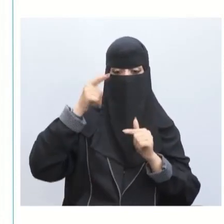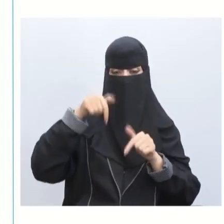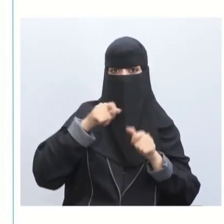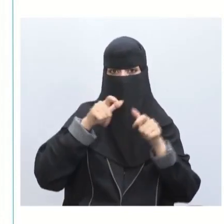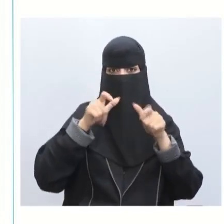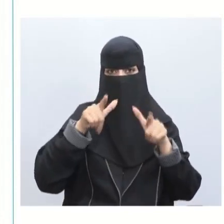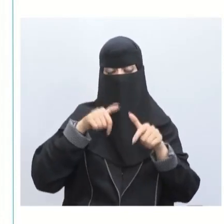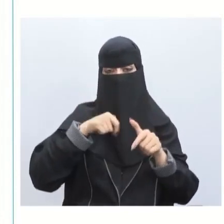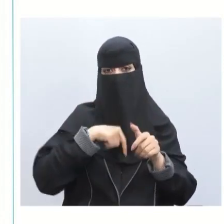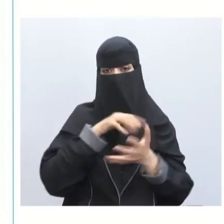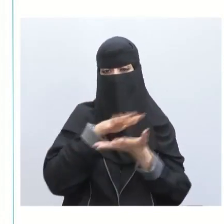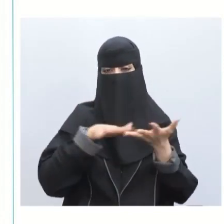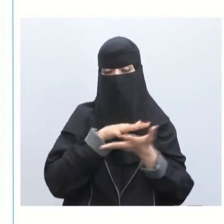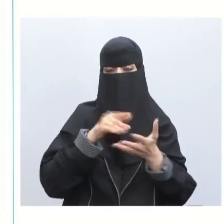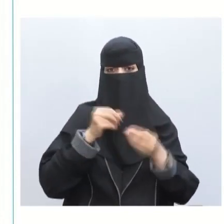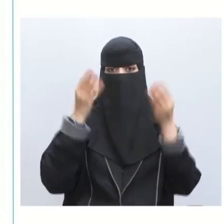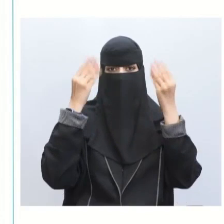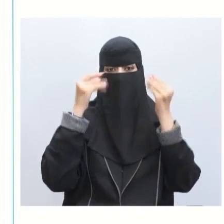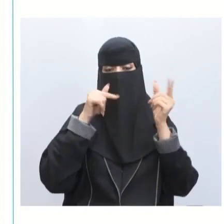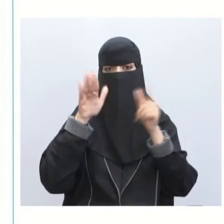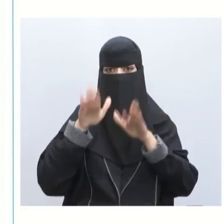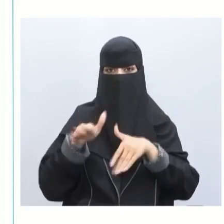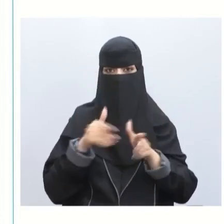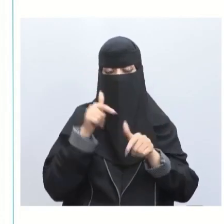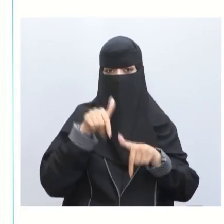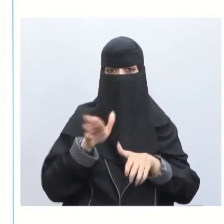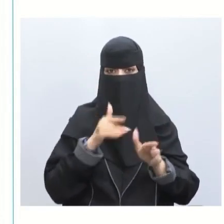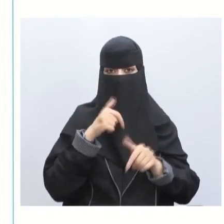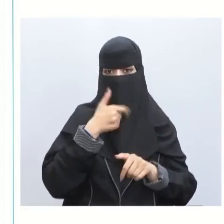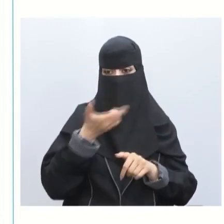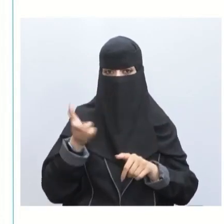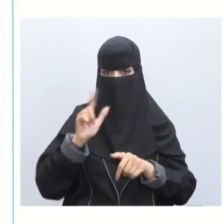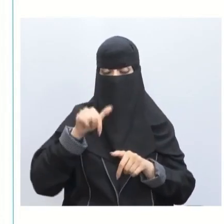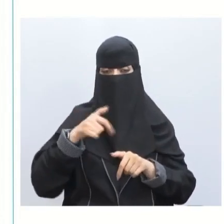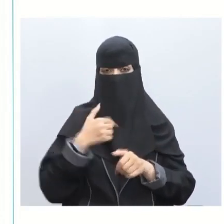بلاغات الجرائم المعلوماتيه في